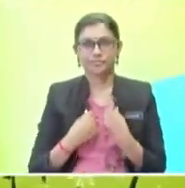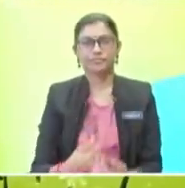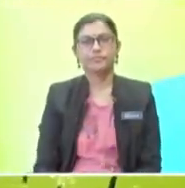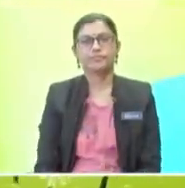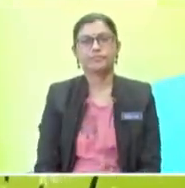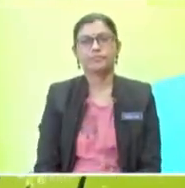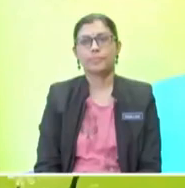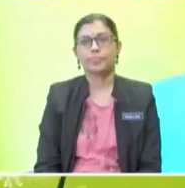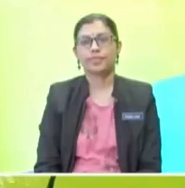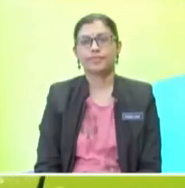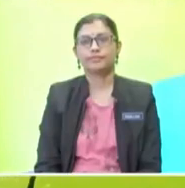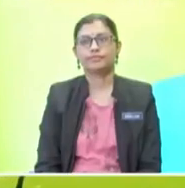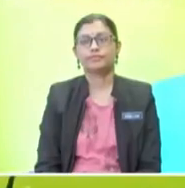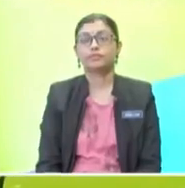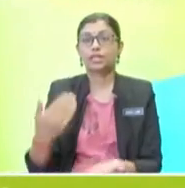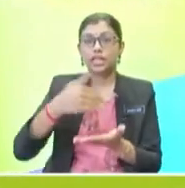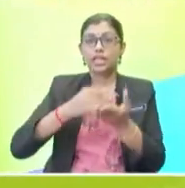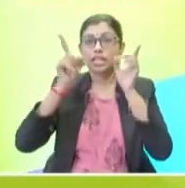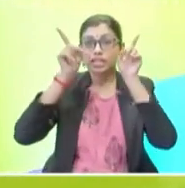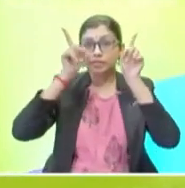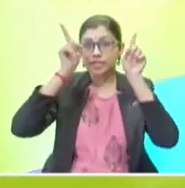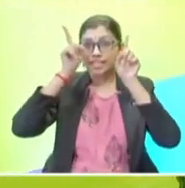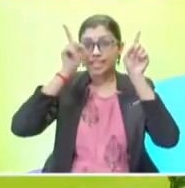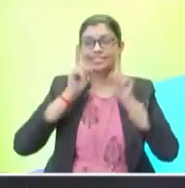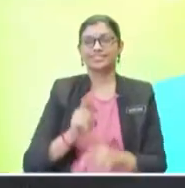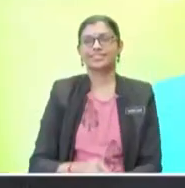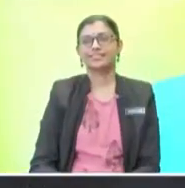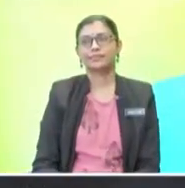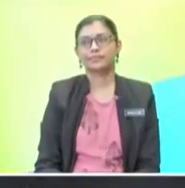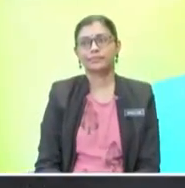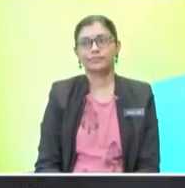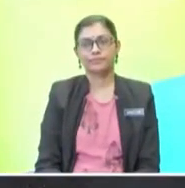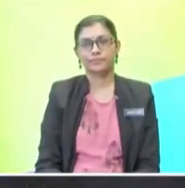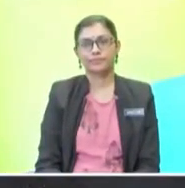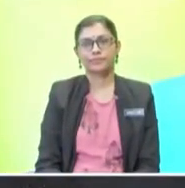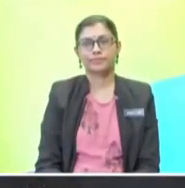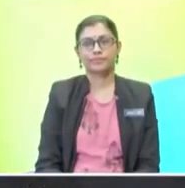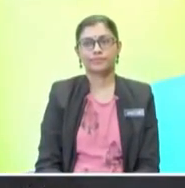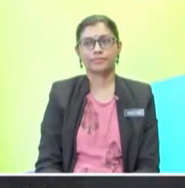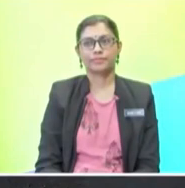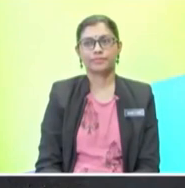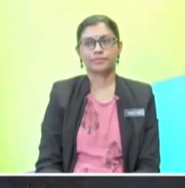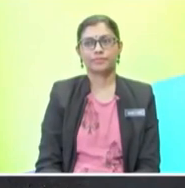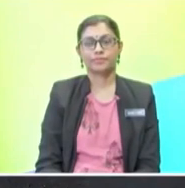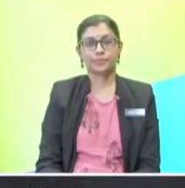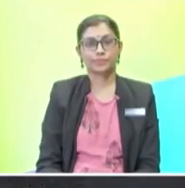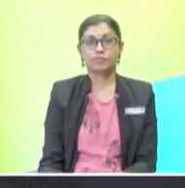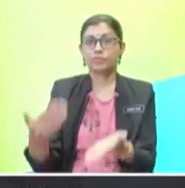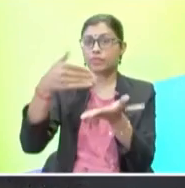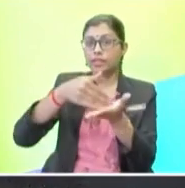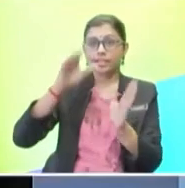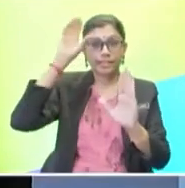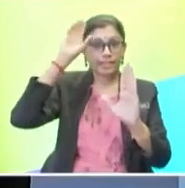kita, cikgu. Kita bagi bintang untuk Mekeria. Okey, lagi bintang, Alhamdulillah, cikgu. Alhamdulillah, terbaik. Okey,